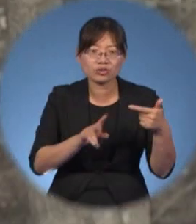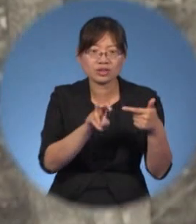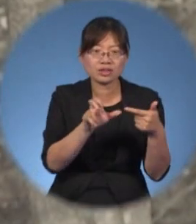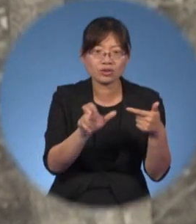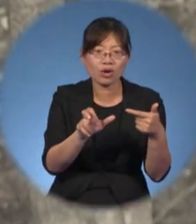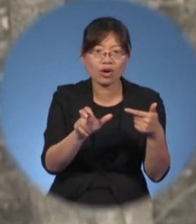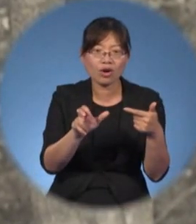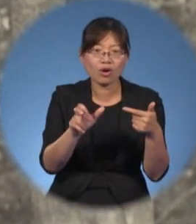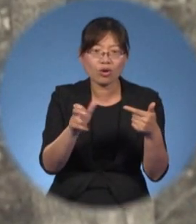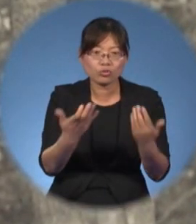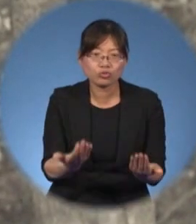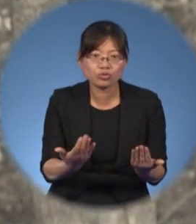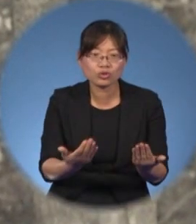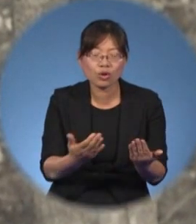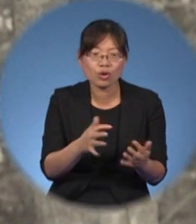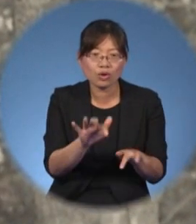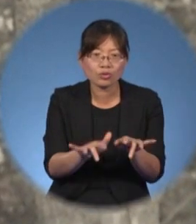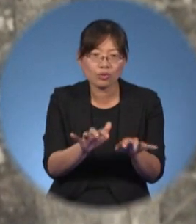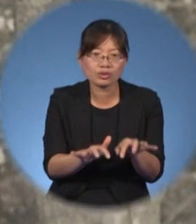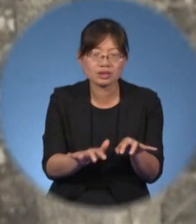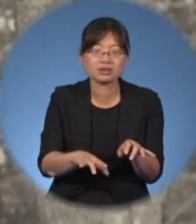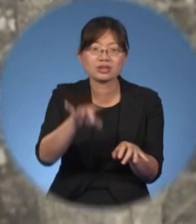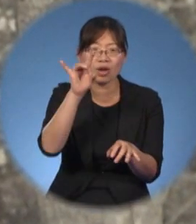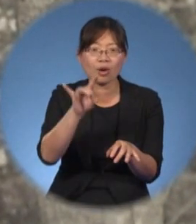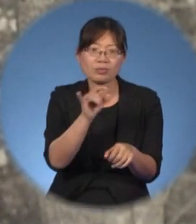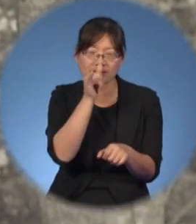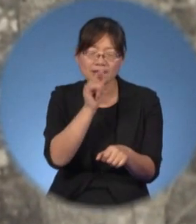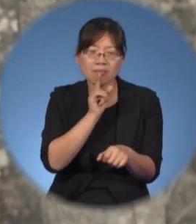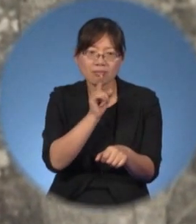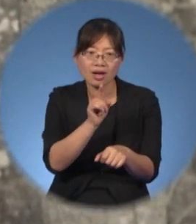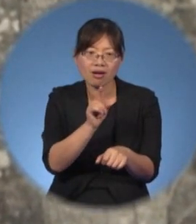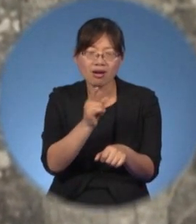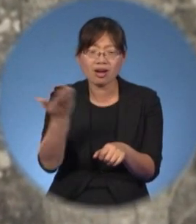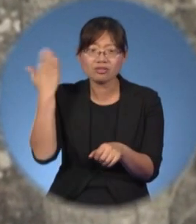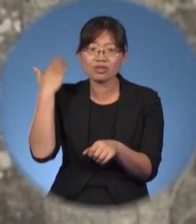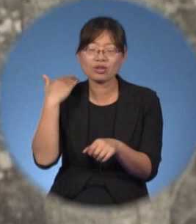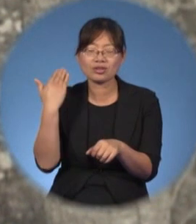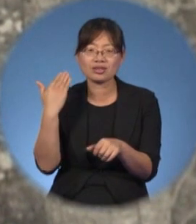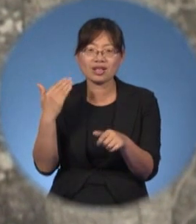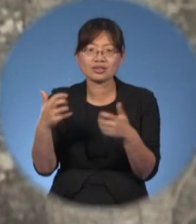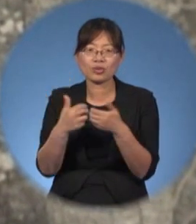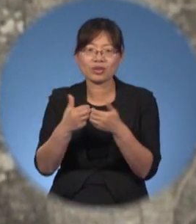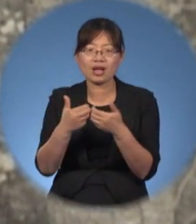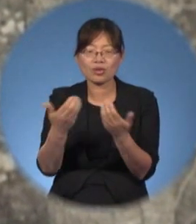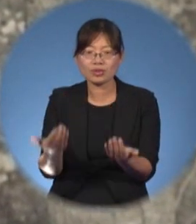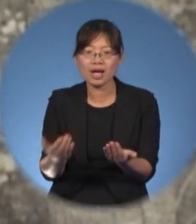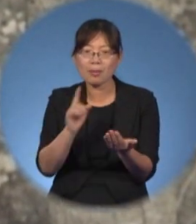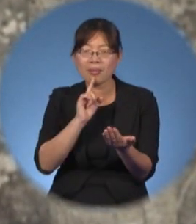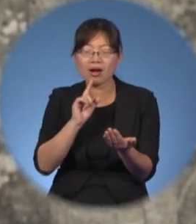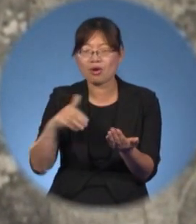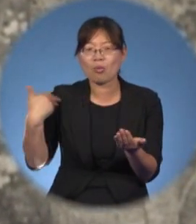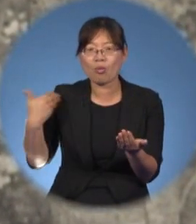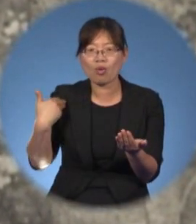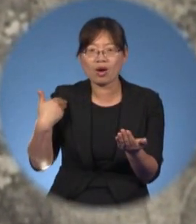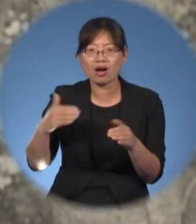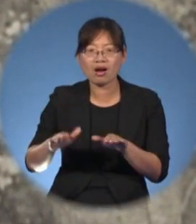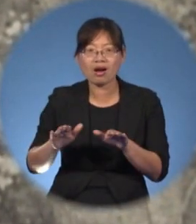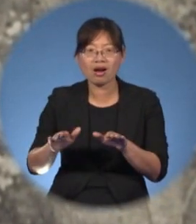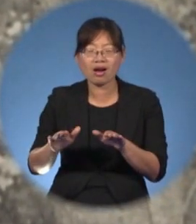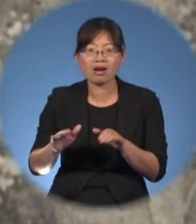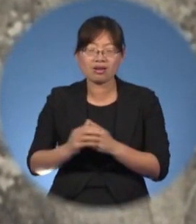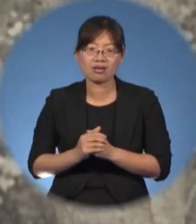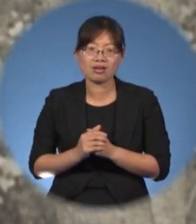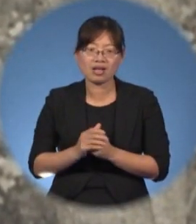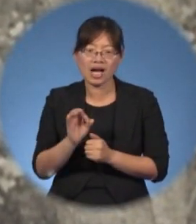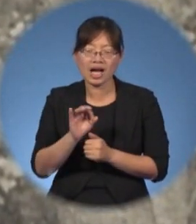하셨다고요? 예예. 예. 근데 육군본부에서 그때는 휴전 전보인지 모르고 전보가 내려 아버실이 3층이고 우리가